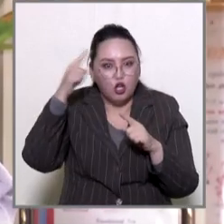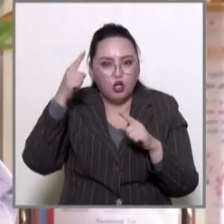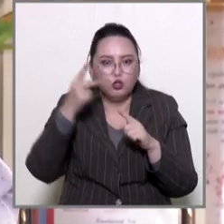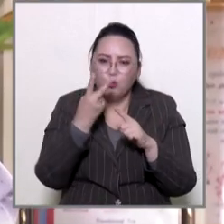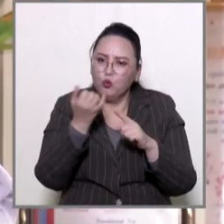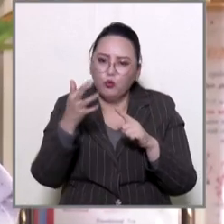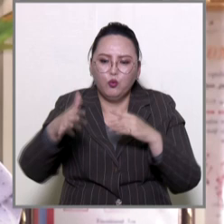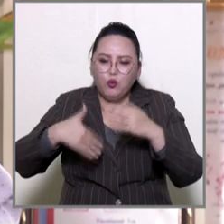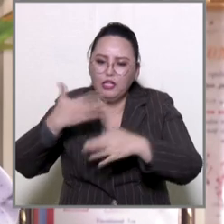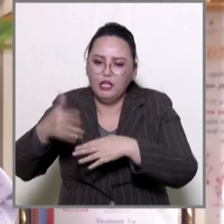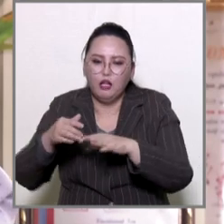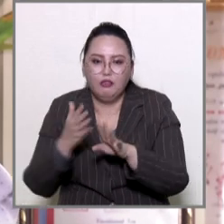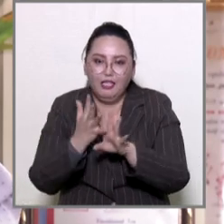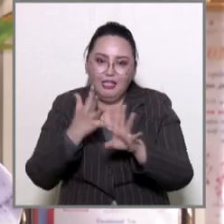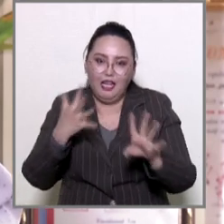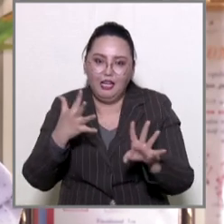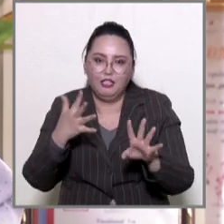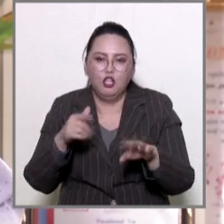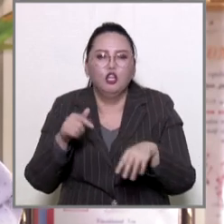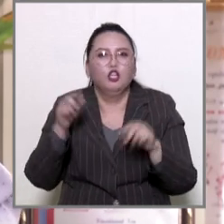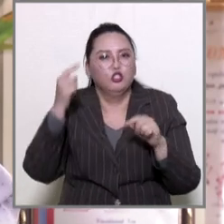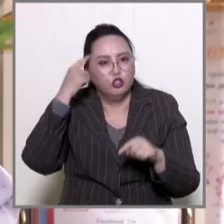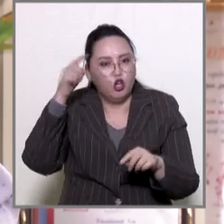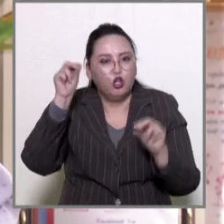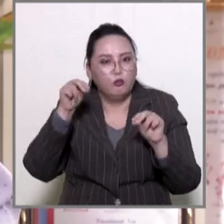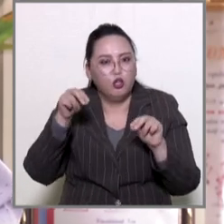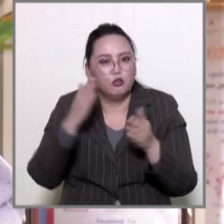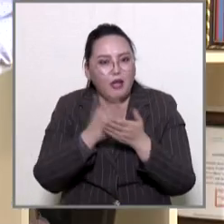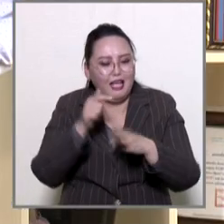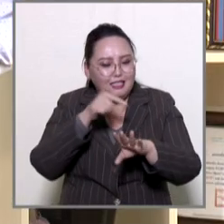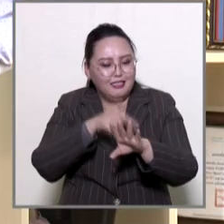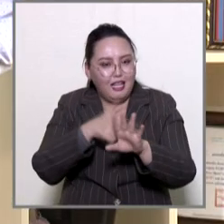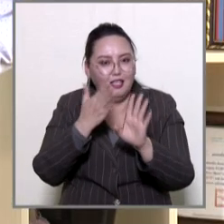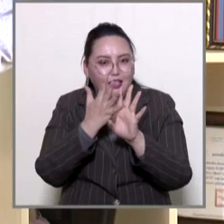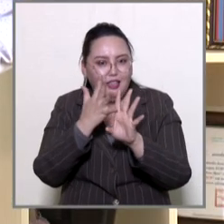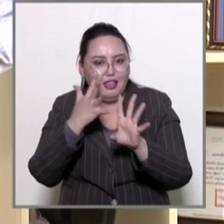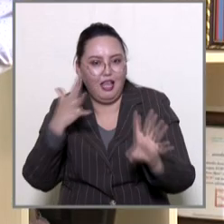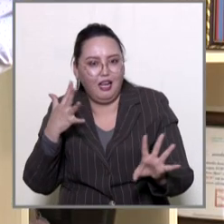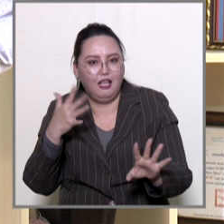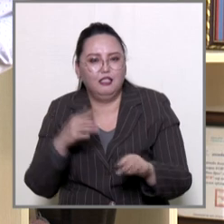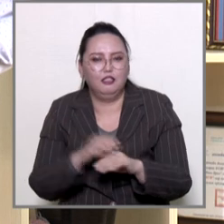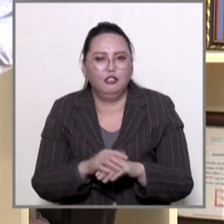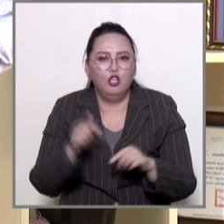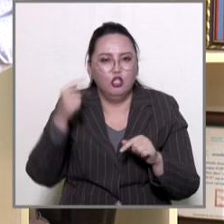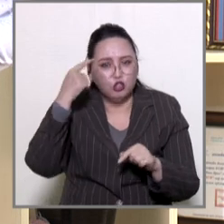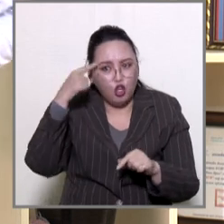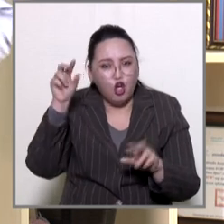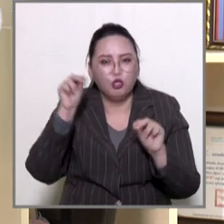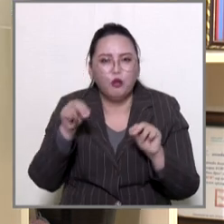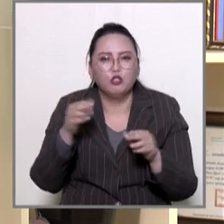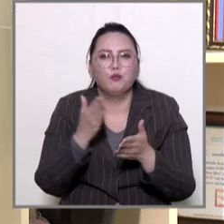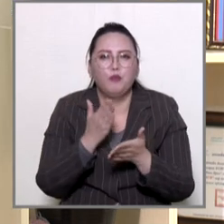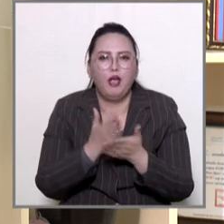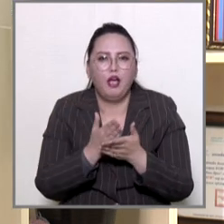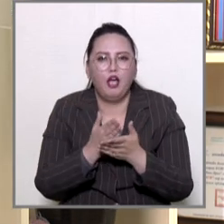хоёрдугаар зохиол болж байгаа үйл явдлын цагийн дараалл. За, гуравдугаарт зохиол болж байгаа үйл